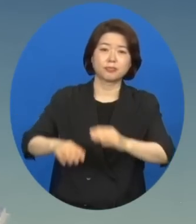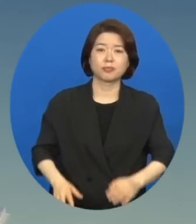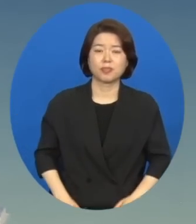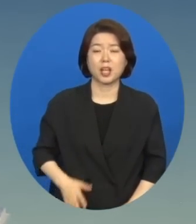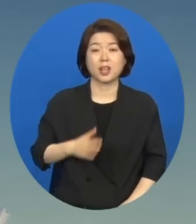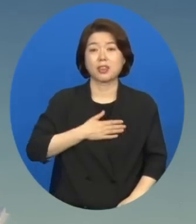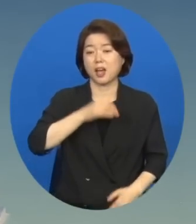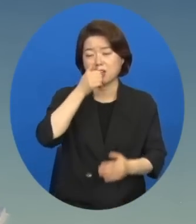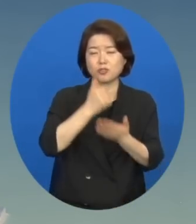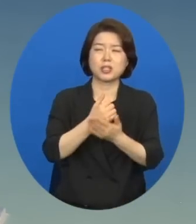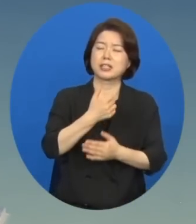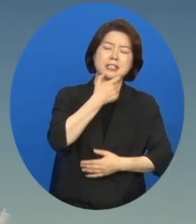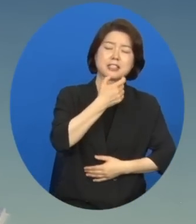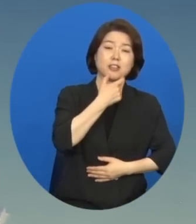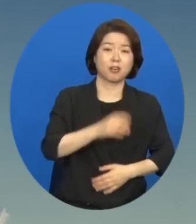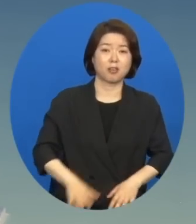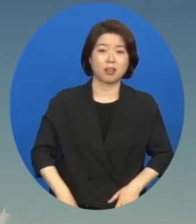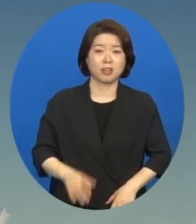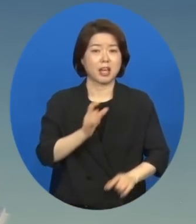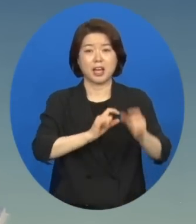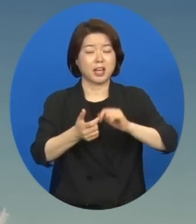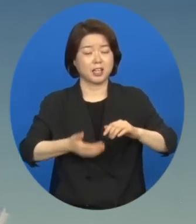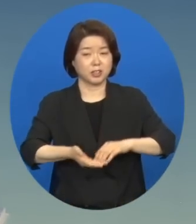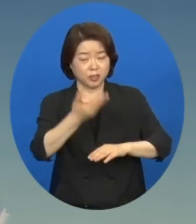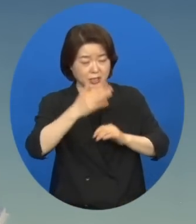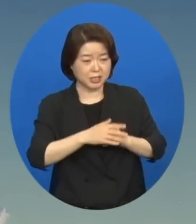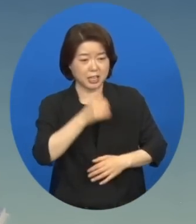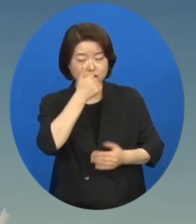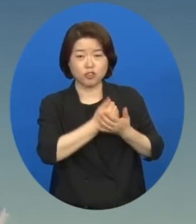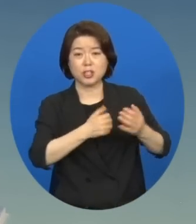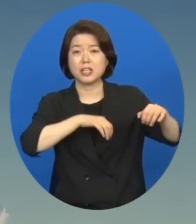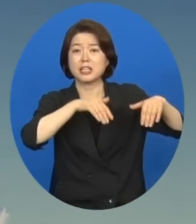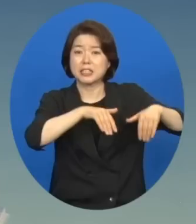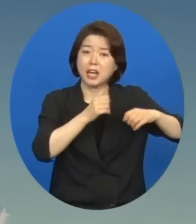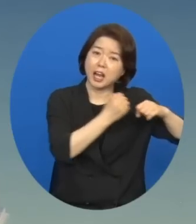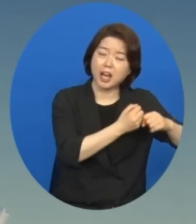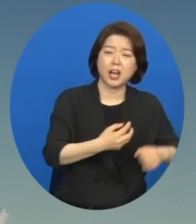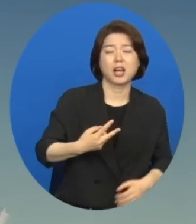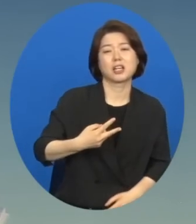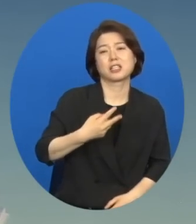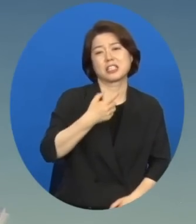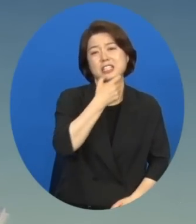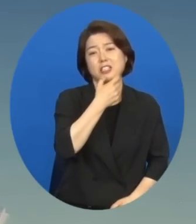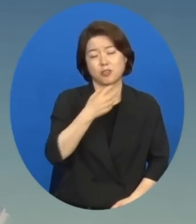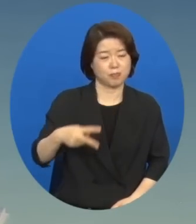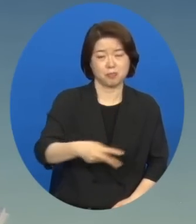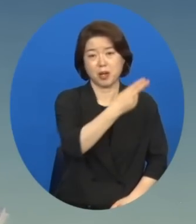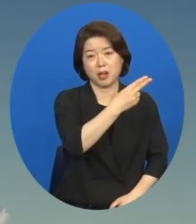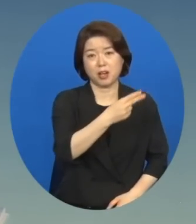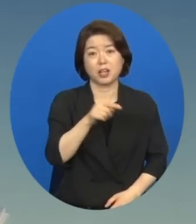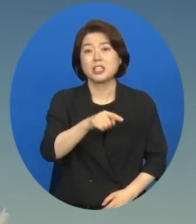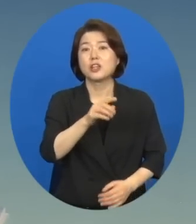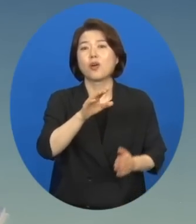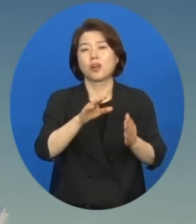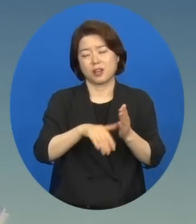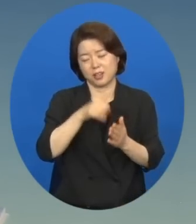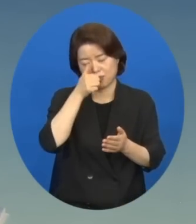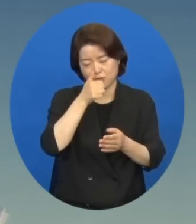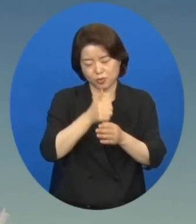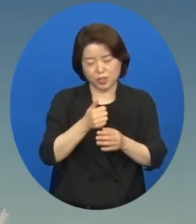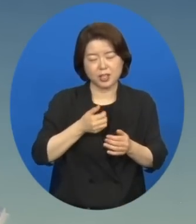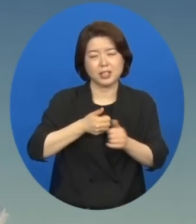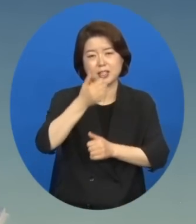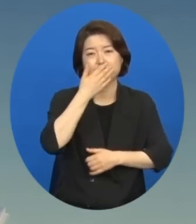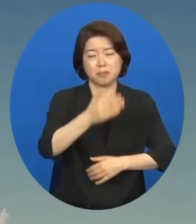싫어, 나 더 이상 죄의 종노릇하기 싫어 이러면서 죄를 이기는 거예요. 그러니